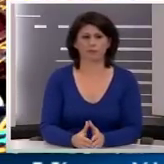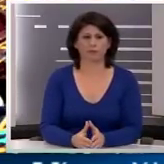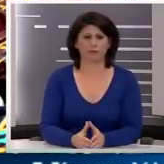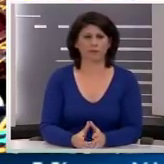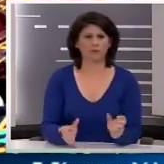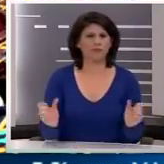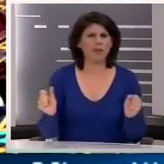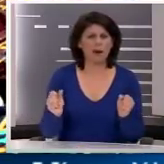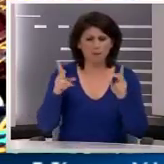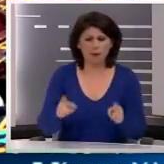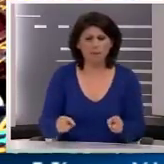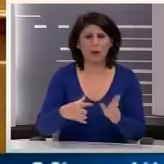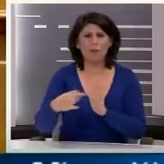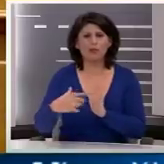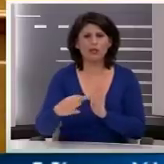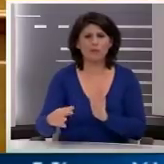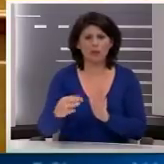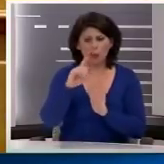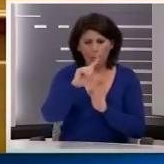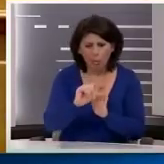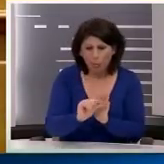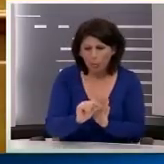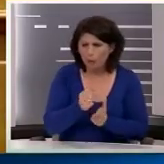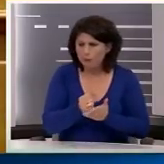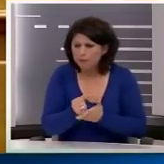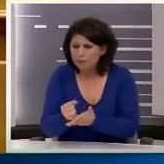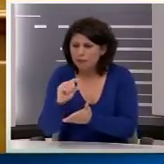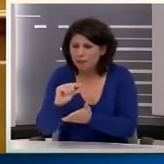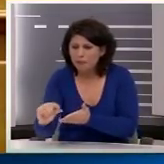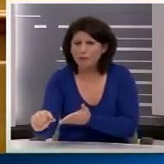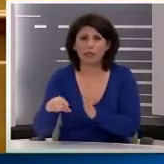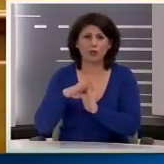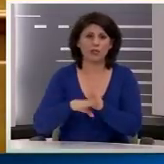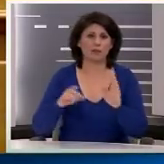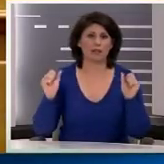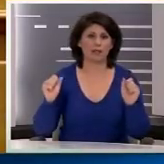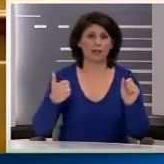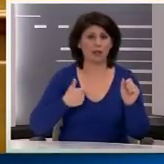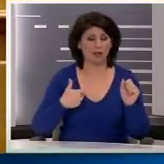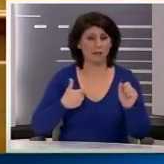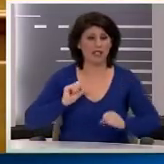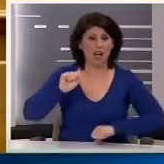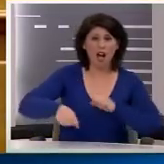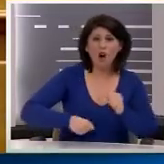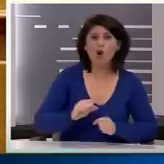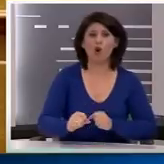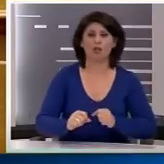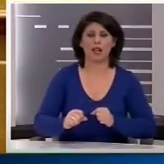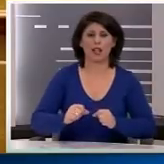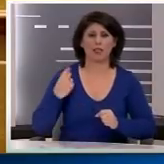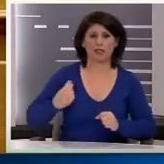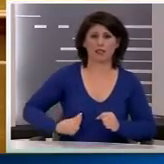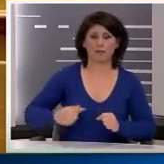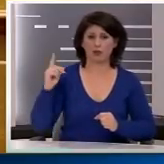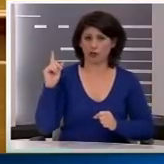παγώνατε τις προσλήψεις, υποχρηματοδοτούσατε δραματικά το σύστημα, εμείς δίναμε αγώνες για τη δημόσια περίθαλψη